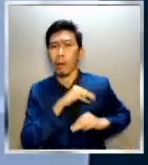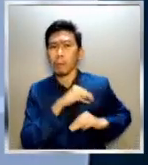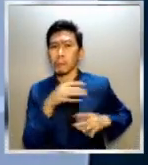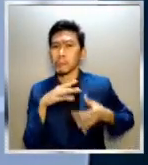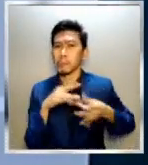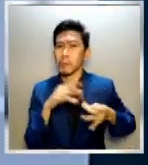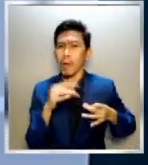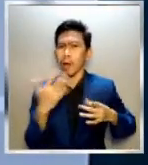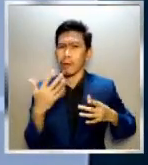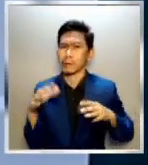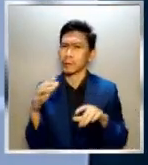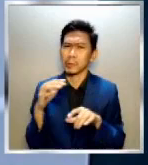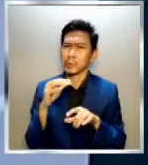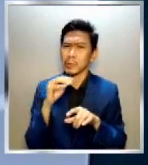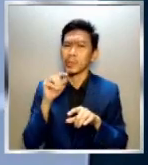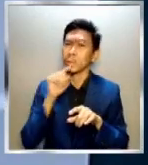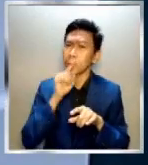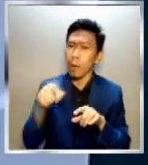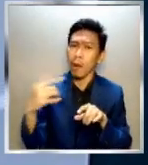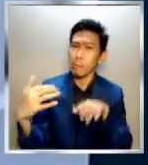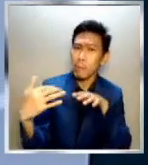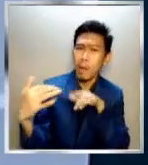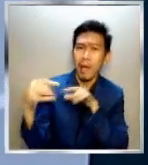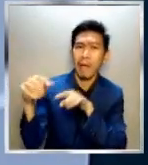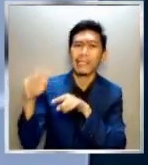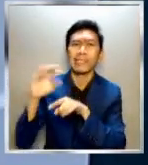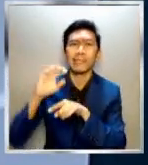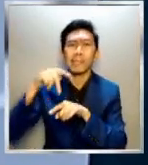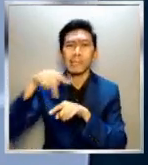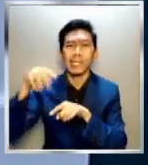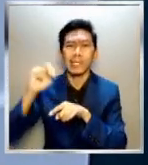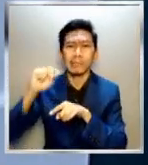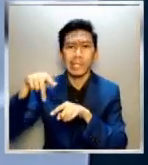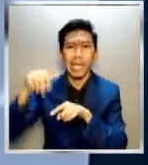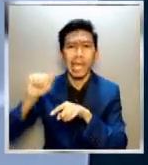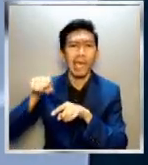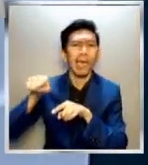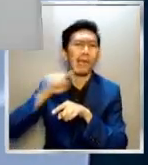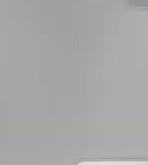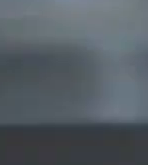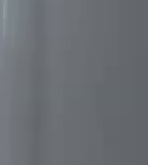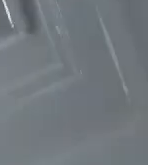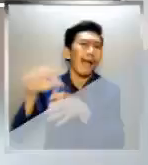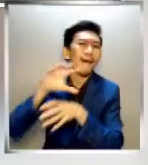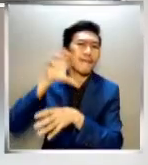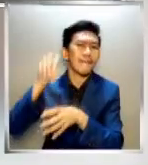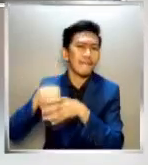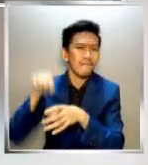mga miyembro raw ng CPP-NPA ang nasawi. Nakatutok si Marisol Abdurrahman.